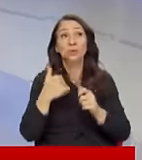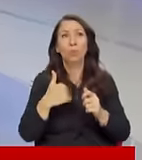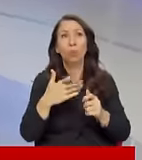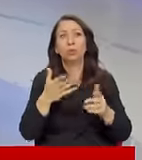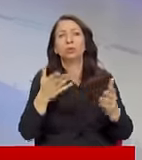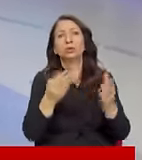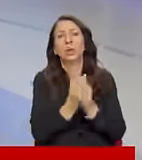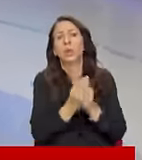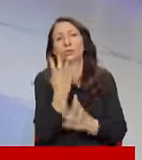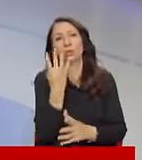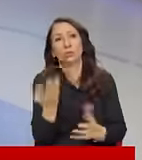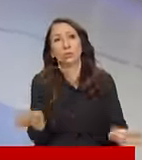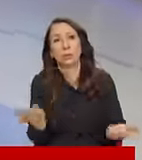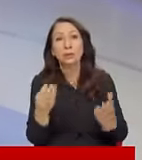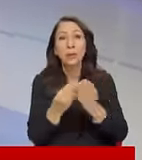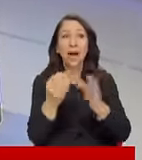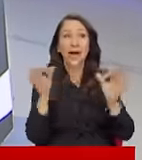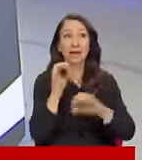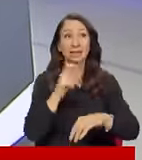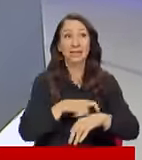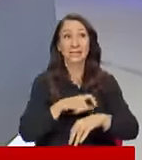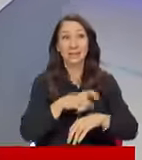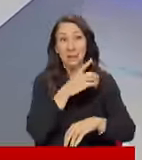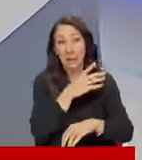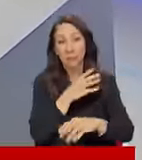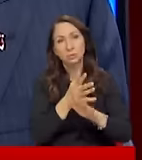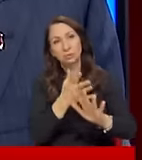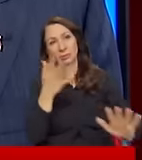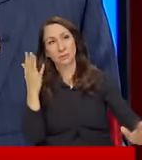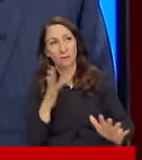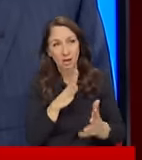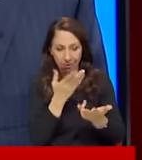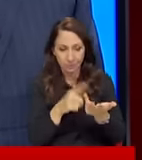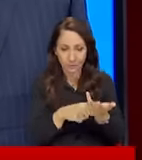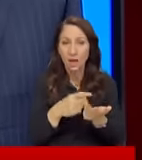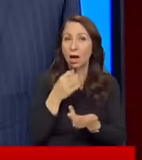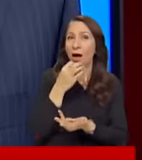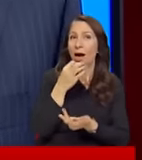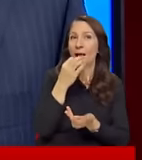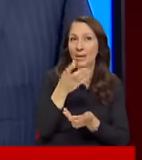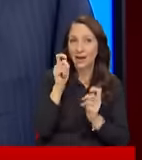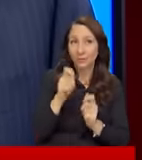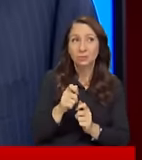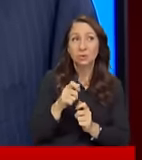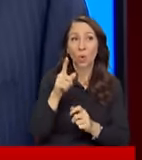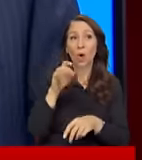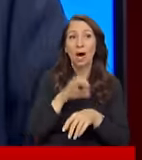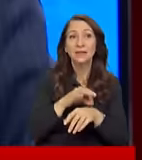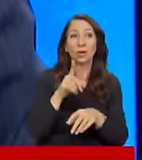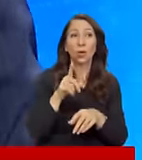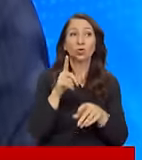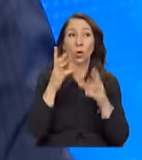Aynen öyle, sabah 4'ünde. Sabah erken saatlerde kuyruğa girenler var. Haberleştirdiğimizde o anda